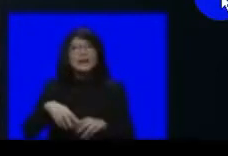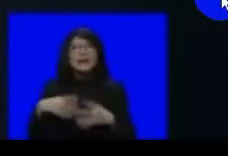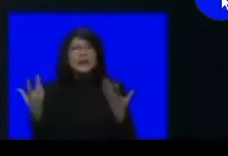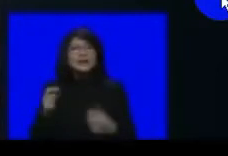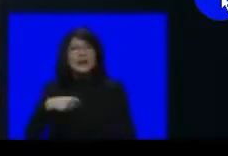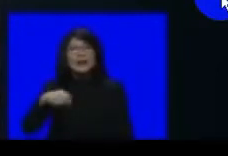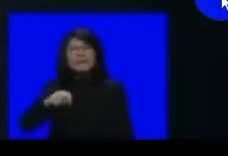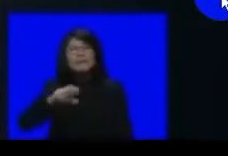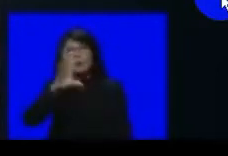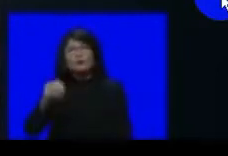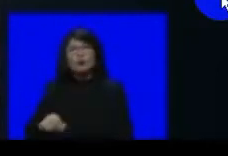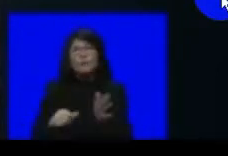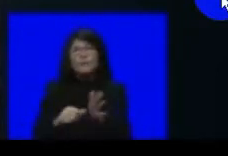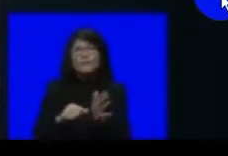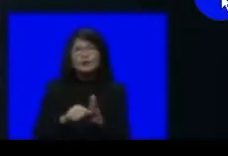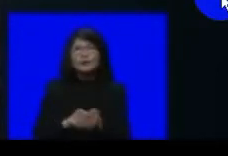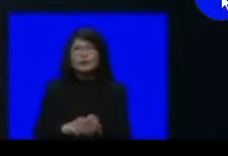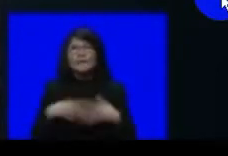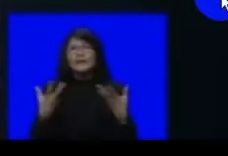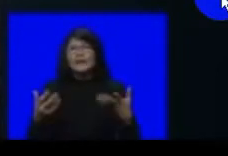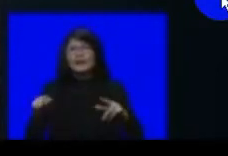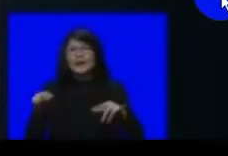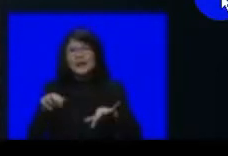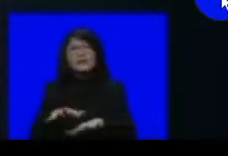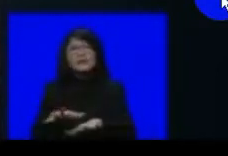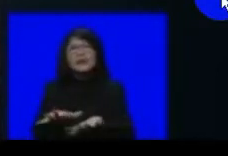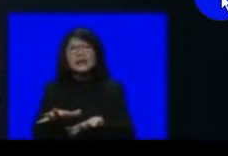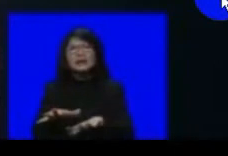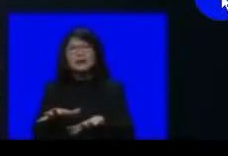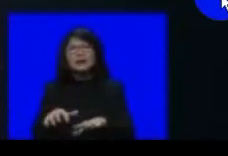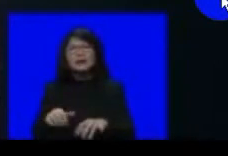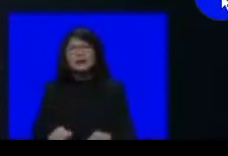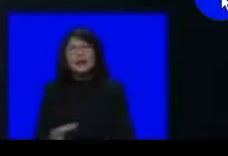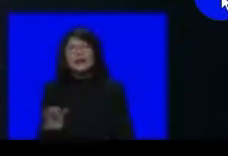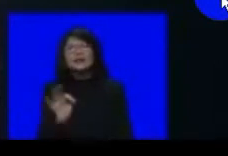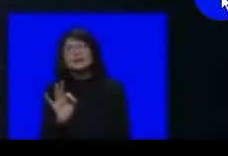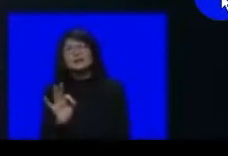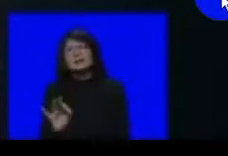Kominfo sudah akan membantu bagaimana jaringan yang belum